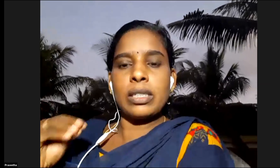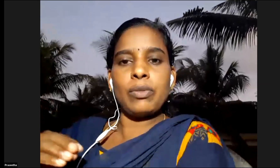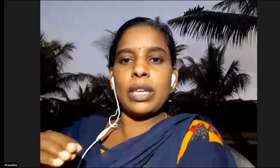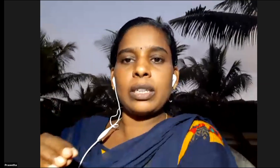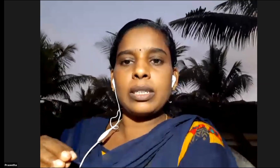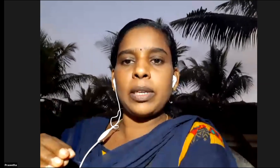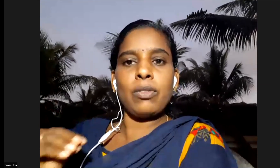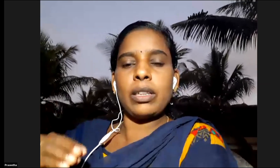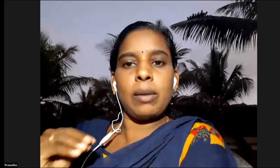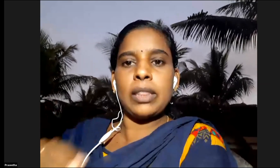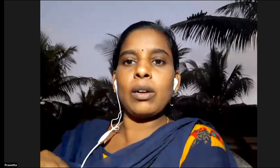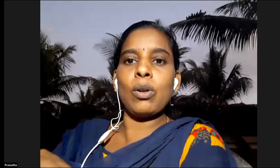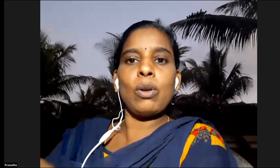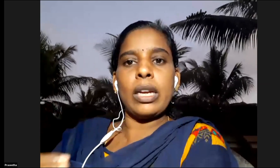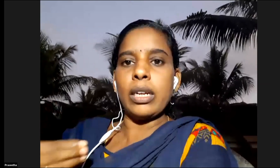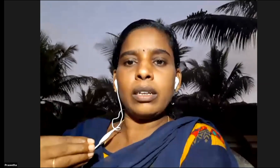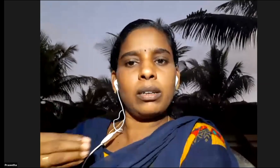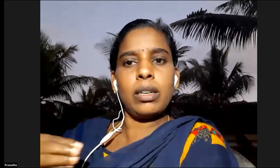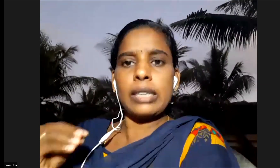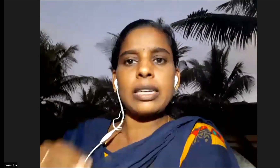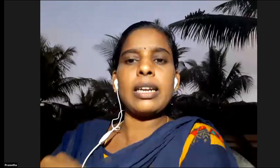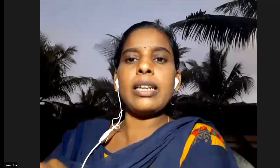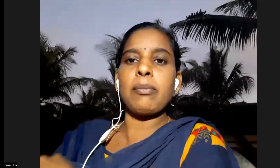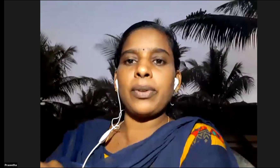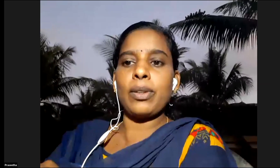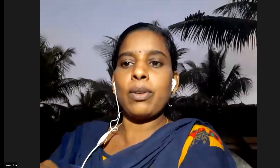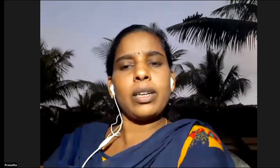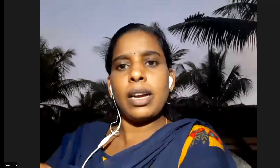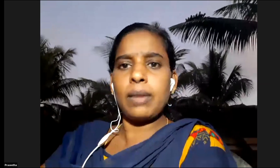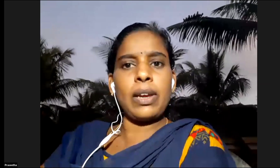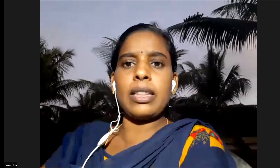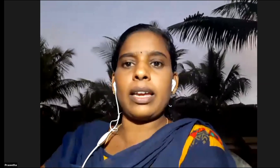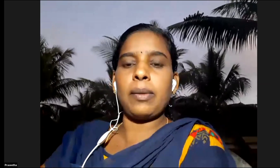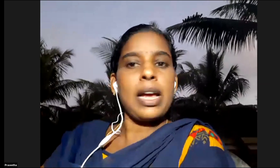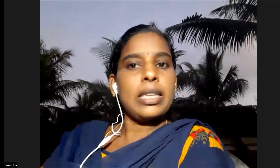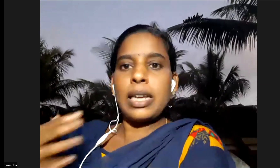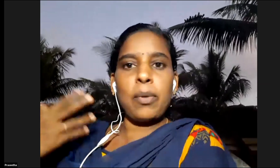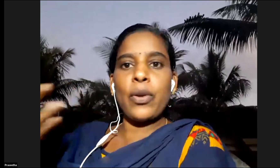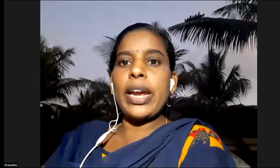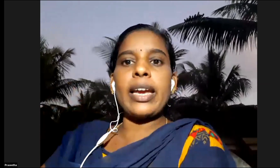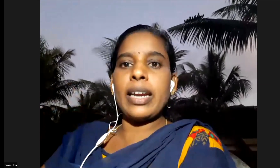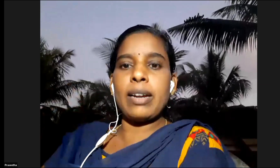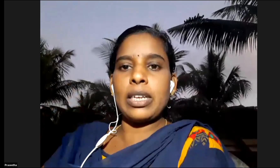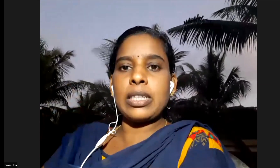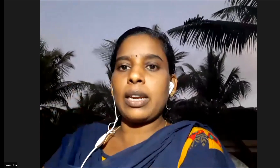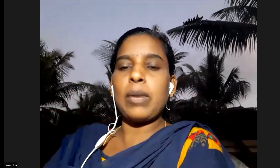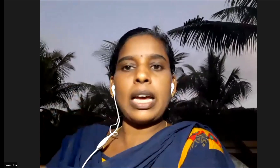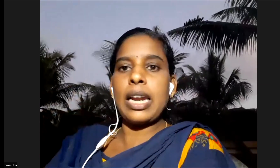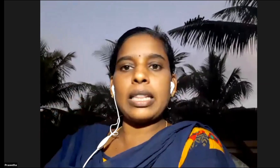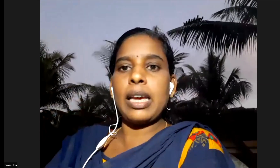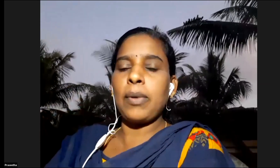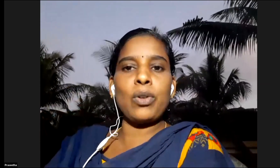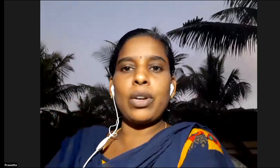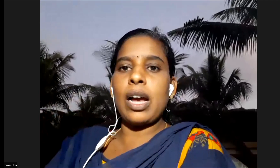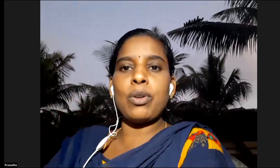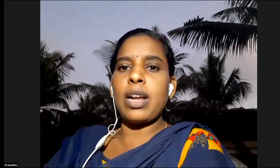അവരെ കൺസീവ് ചെയ്യുന്ന സമയത്ത് വരുന്ന അബദ്ധം കൊണ്ടോ അല്ലെങ്കിൽ ആക്സിഡന്റലി സംഭവിക്കുന്നതായിട്ട് അങ്ങനെ വരുന്നതായിരിക്കും. ചിലപ്പോൾ ഓരോ ഏരിയയുടെ വ്യത്യാസമായിരിക്കും.